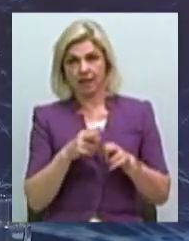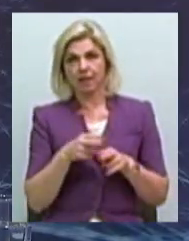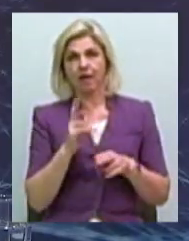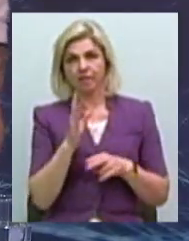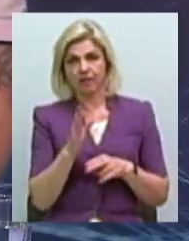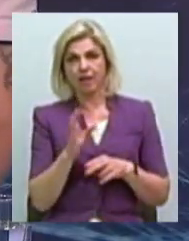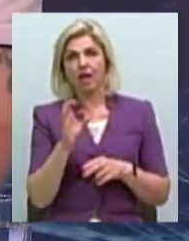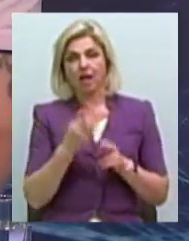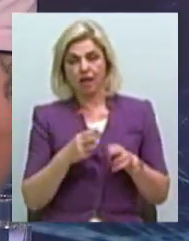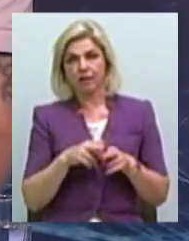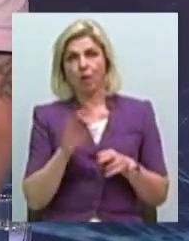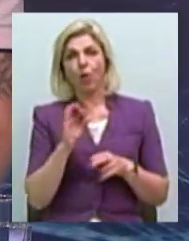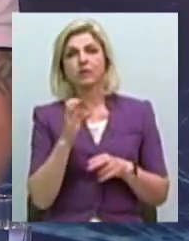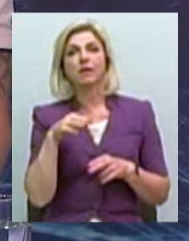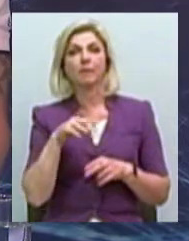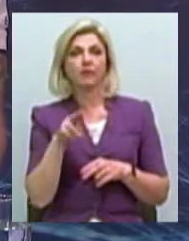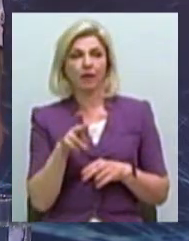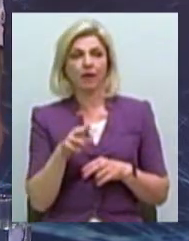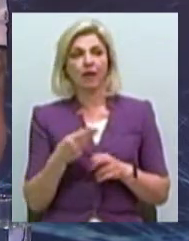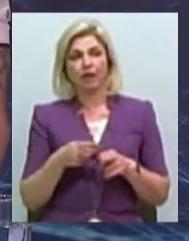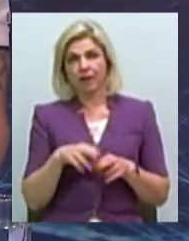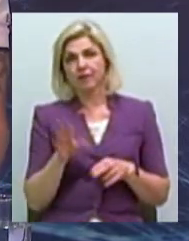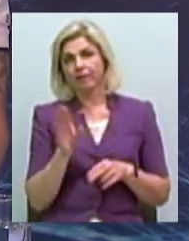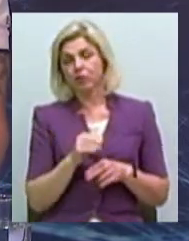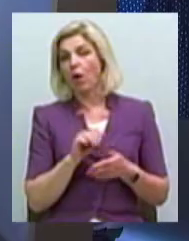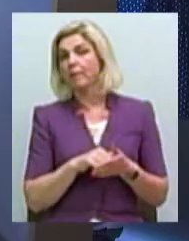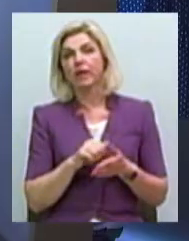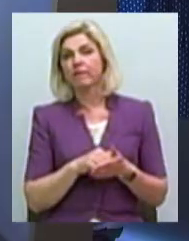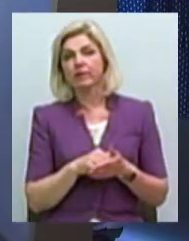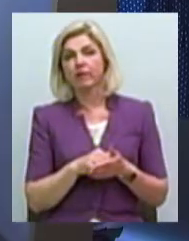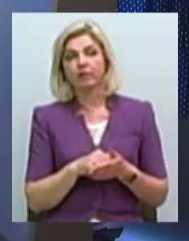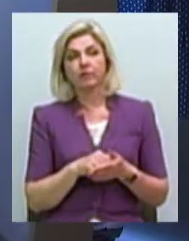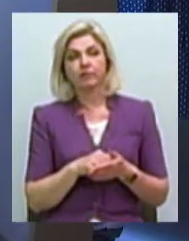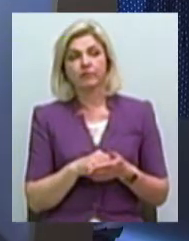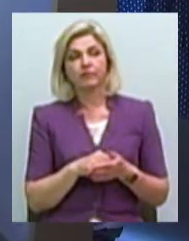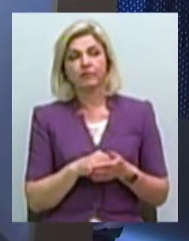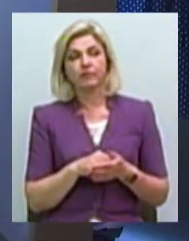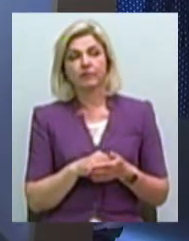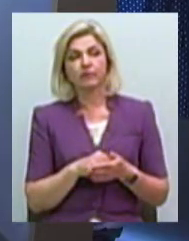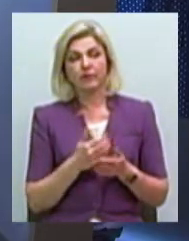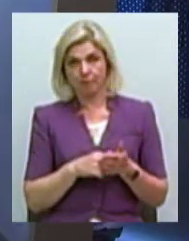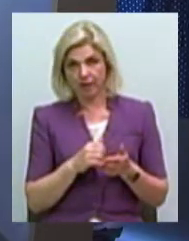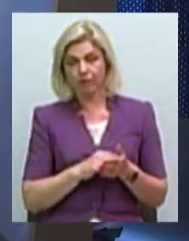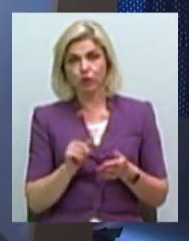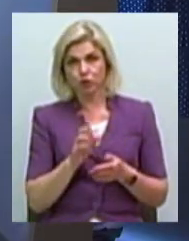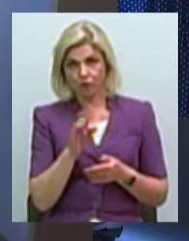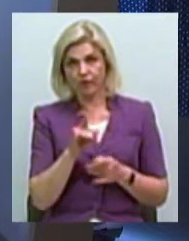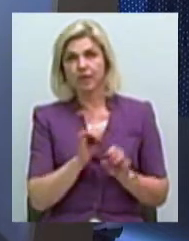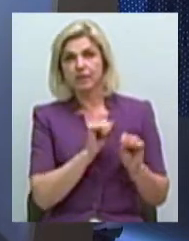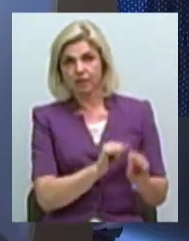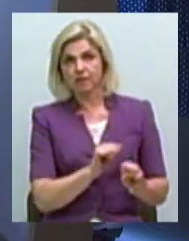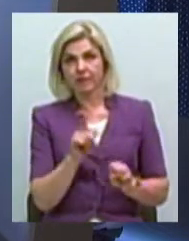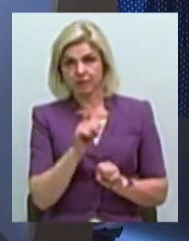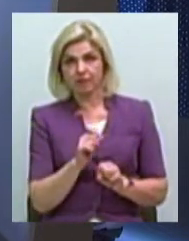ОСМБ. Ну, це, як говориться, все. А привід, привід я так саме понимаю. Той, що ви заступились